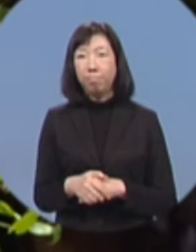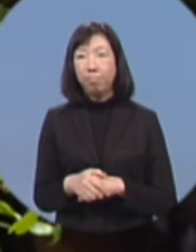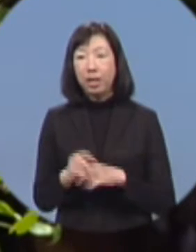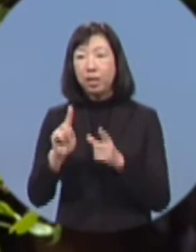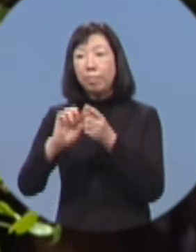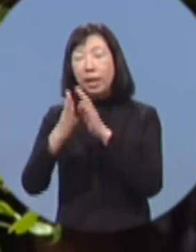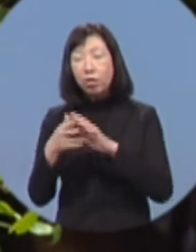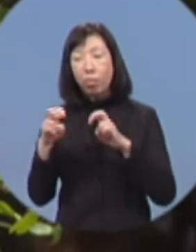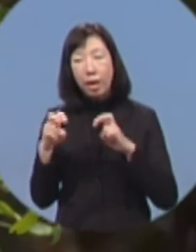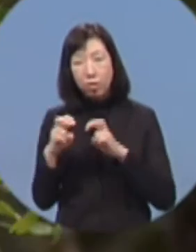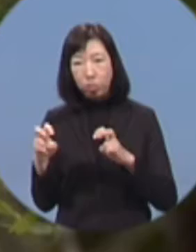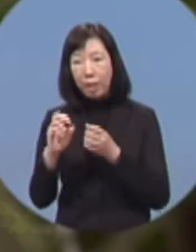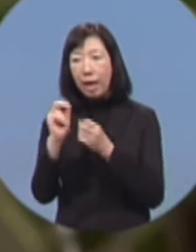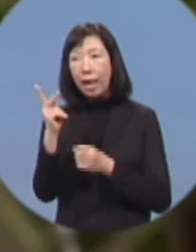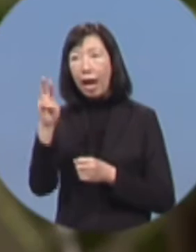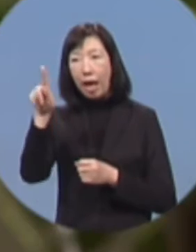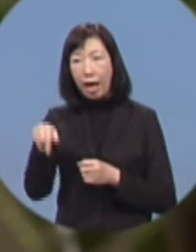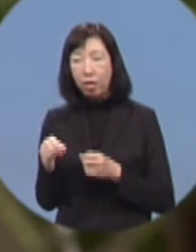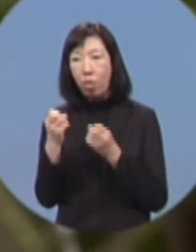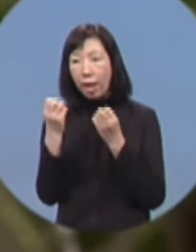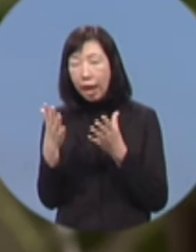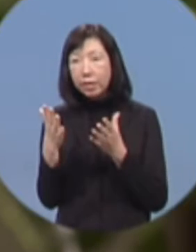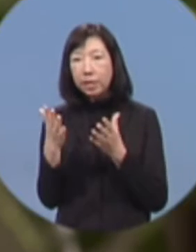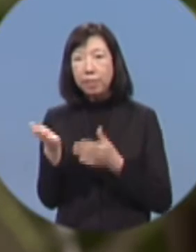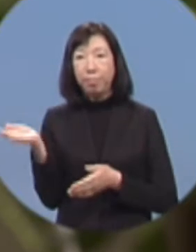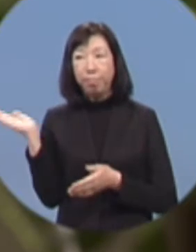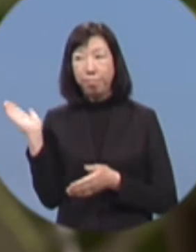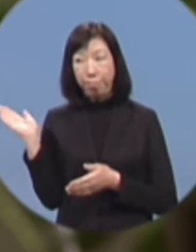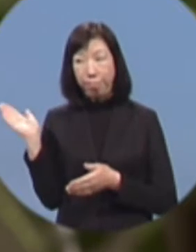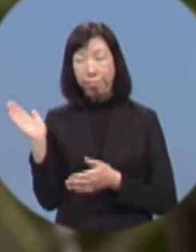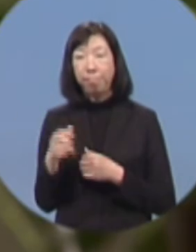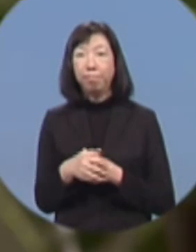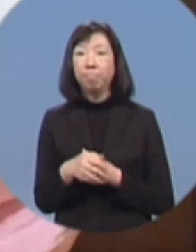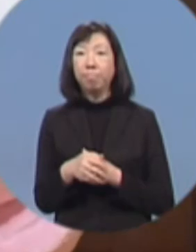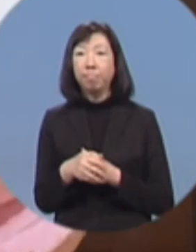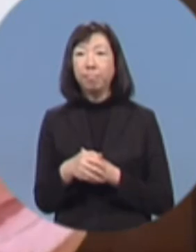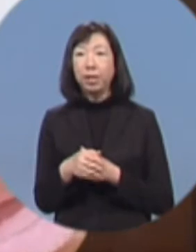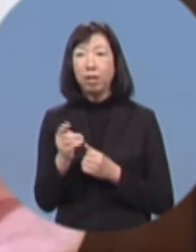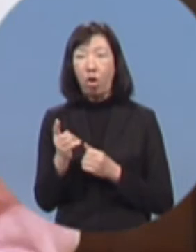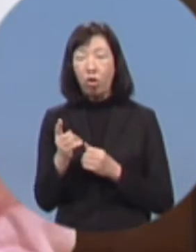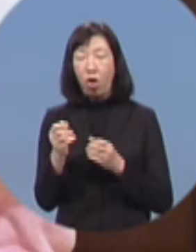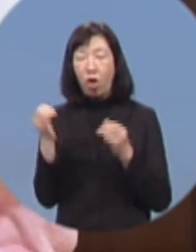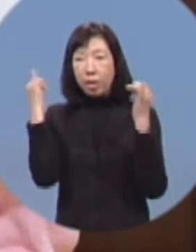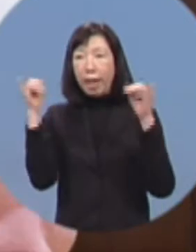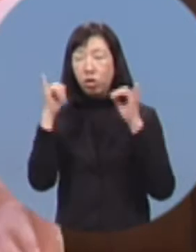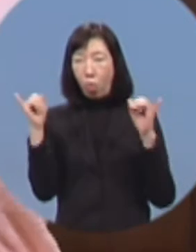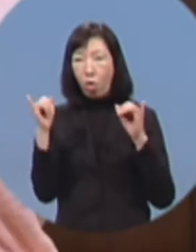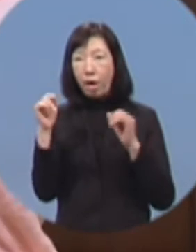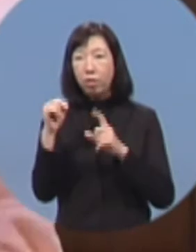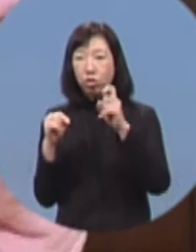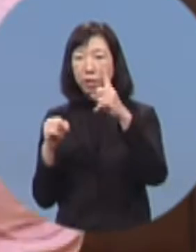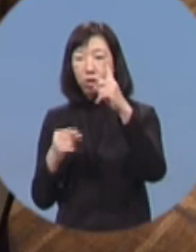県が開発したカラーの新品種ブリリアントベル、そのデビューイベントが11